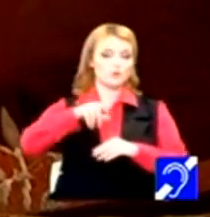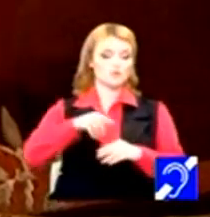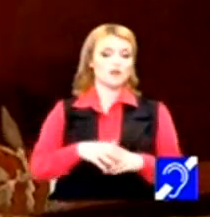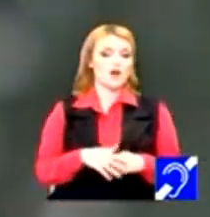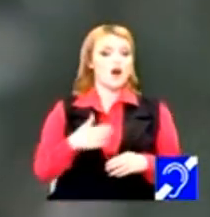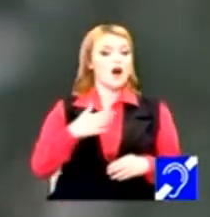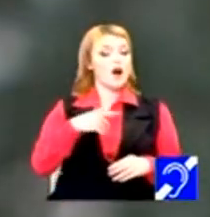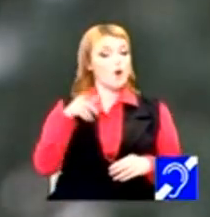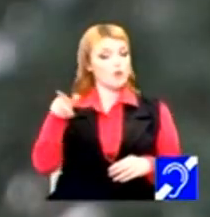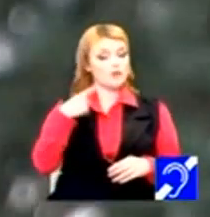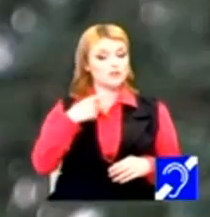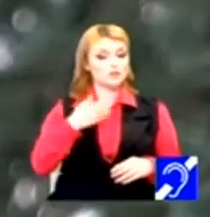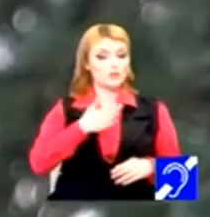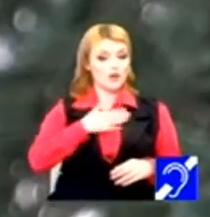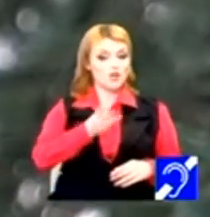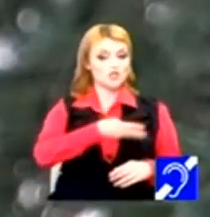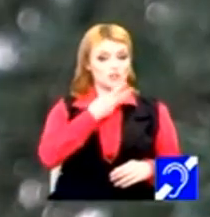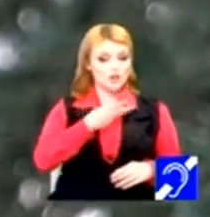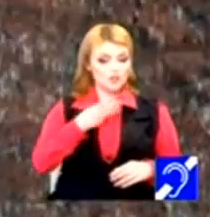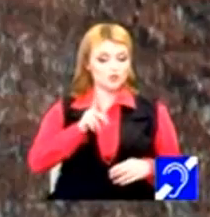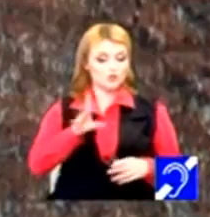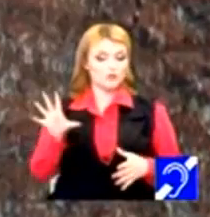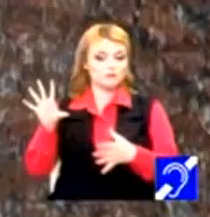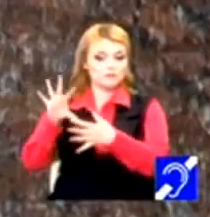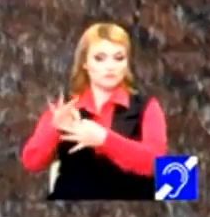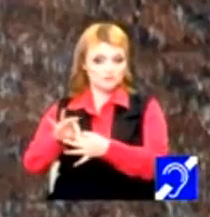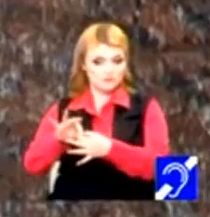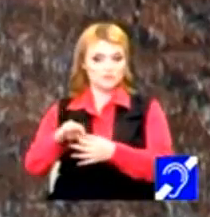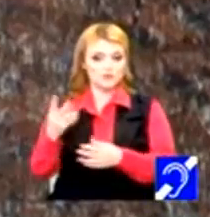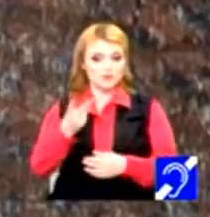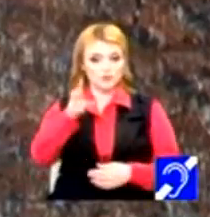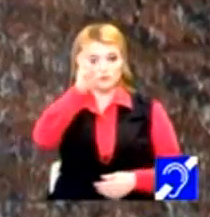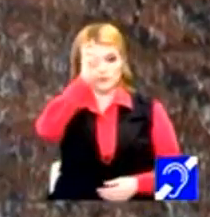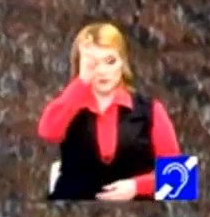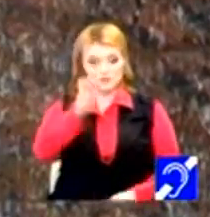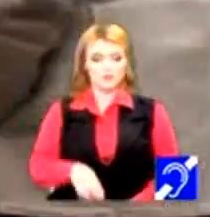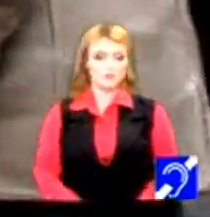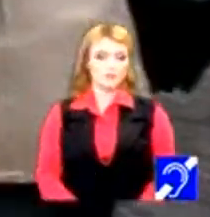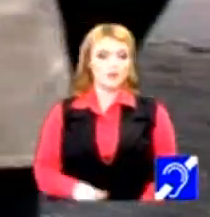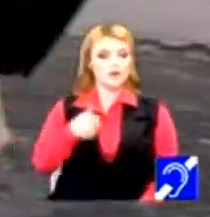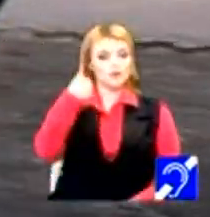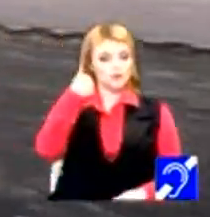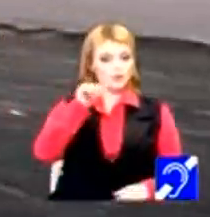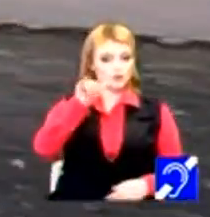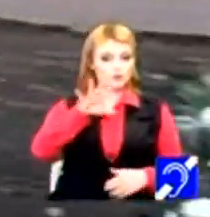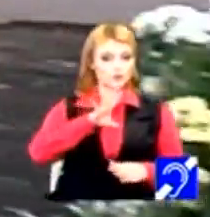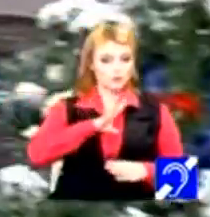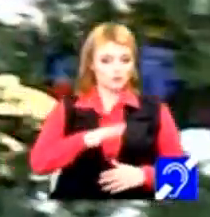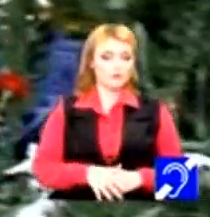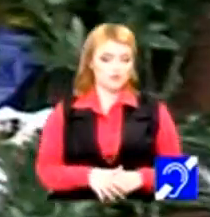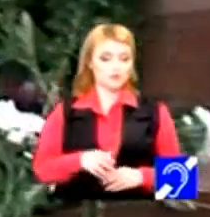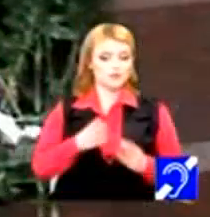trec Prutul. Ieri s-au împlinit 85 de ani de la nașterea marelui poet basarabean Grigore Vieru. El a încetat din viață